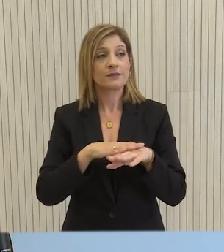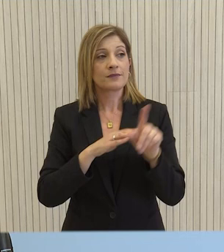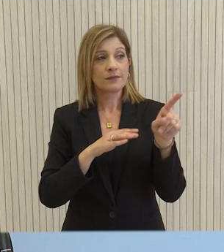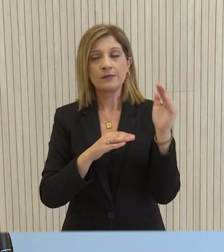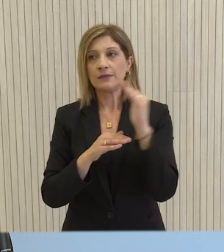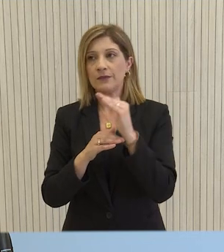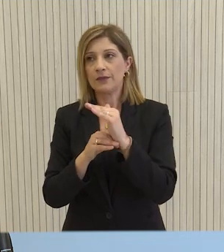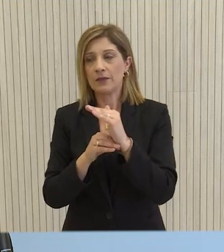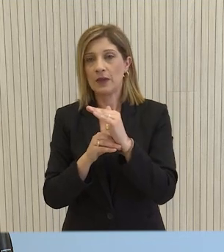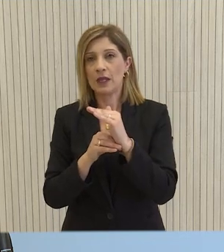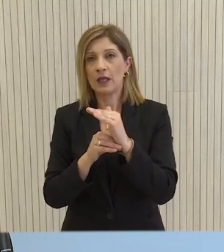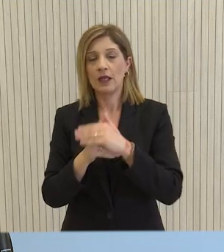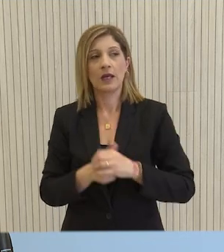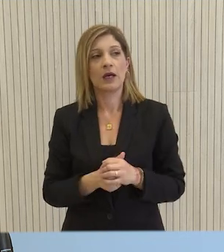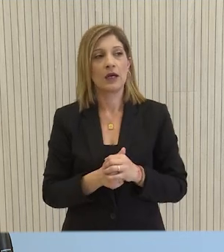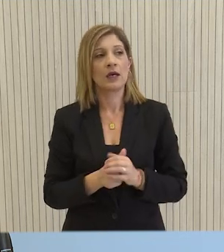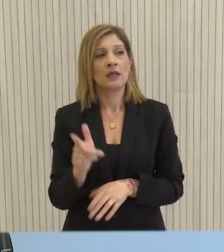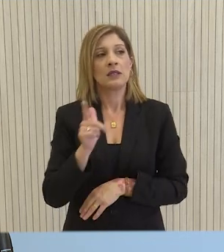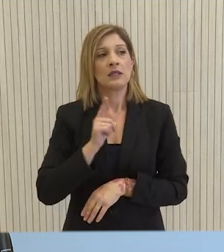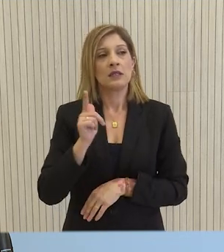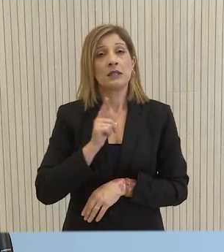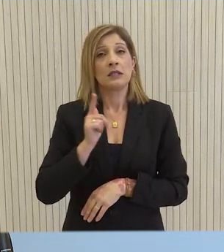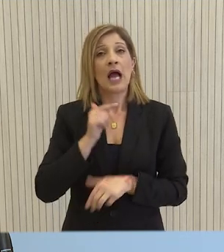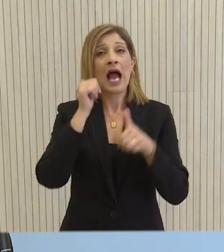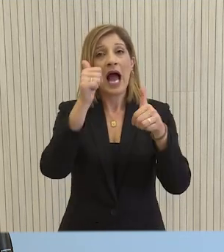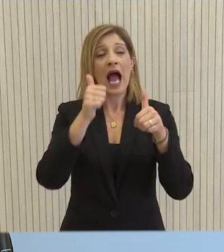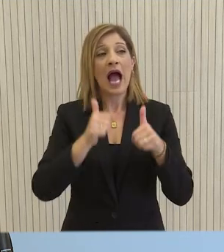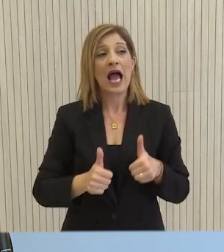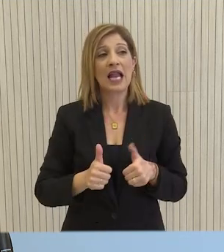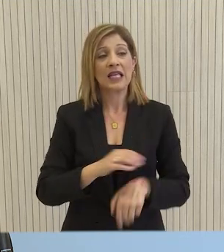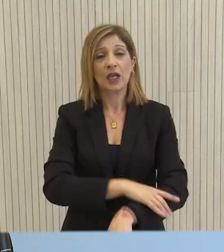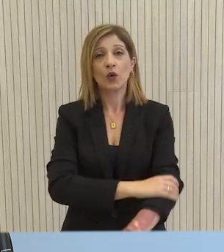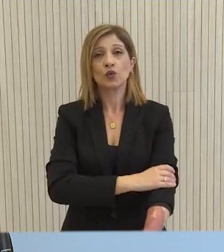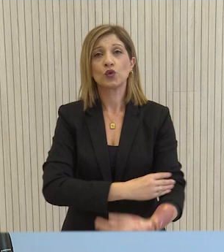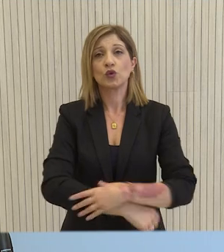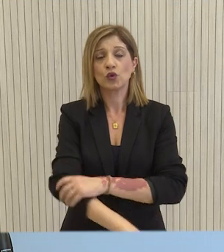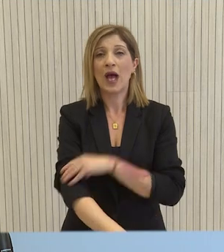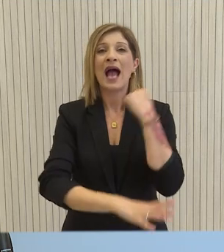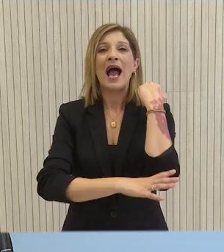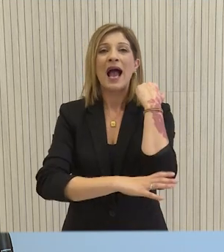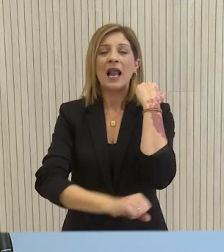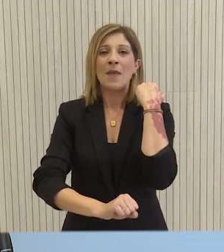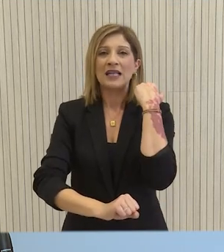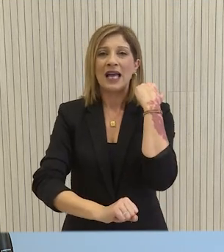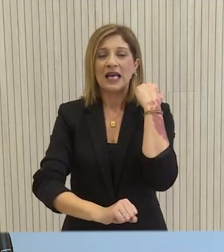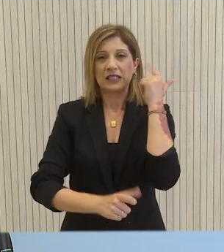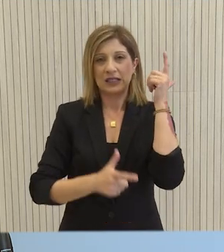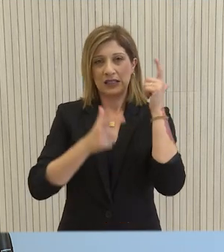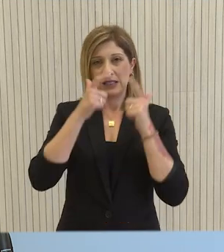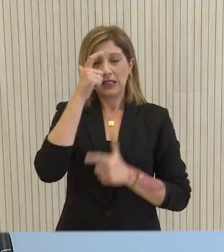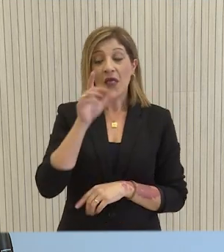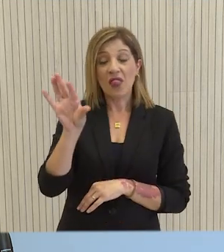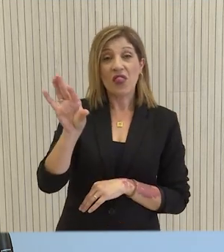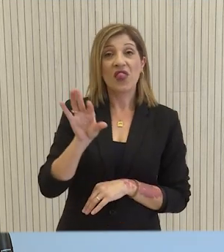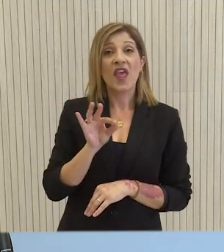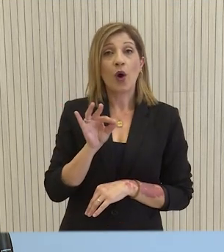Κύριε Εκπρόσωπε, με την αναμονή της ανακοίνωσης, την επίσημη ανακοίνωση του Γενικού Γραμματέα για το επίσημο